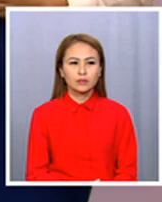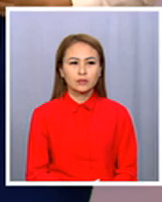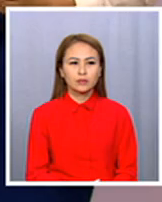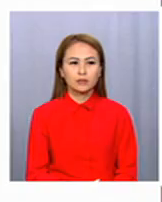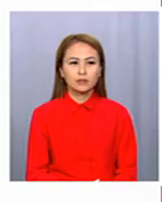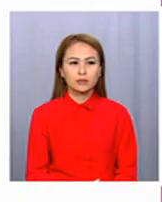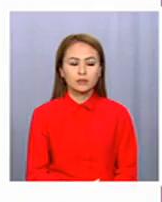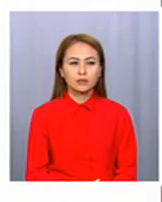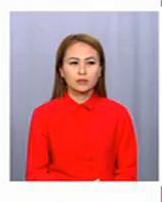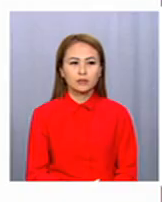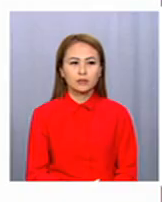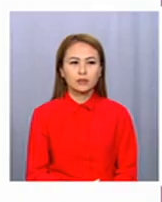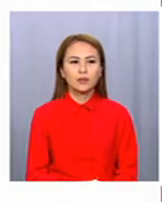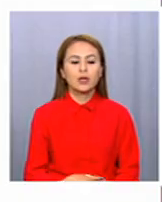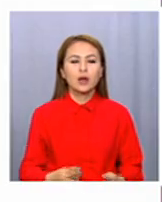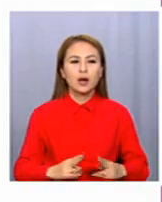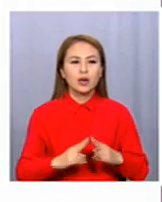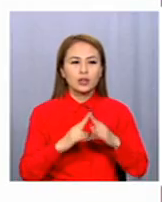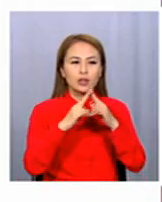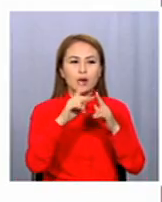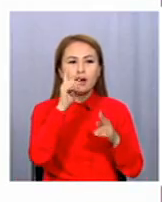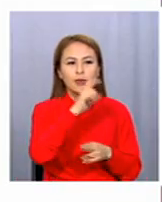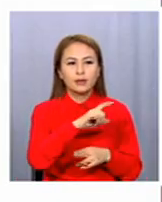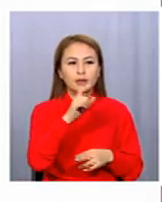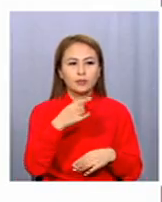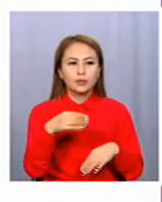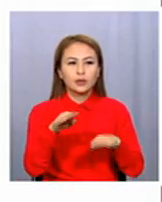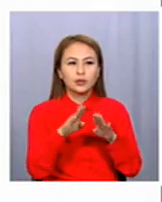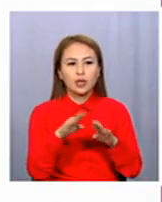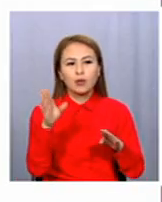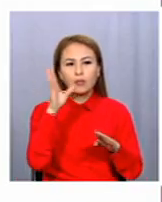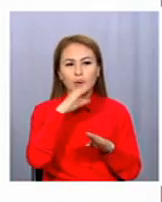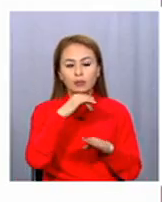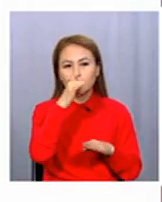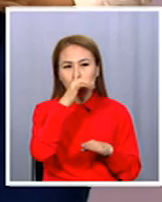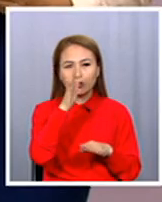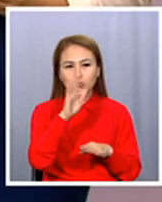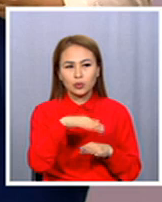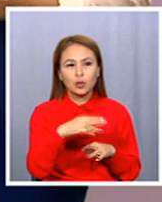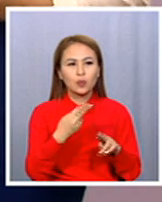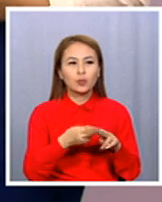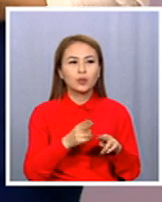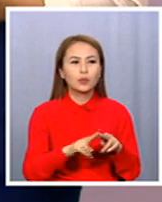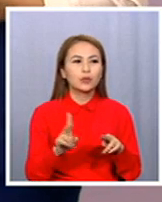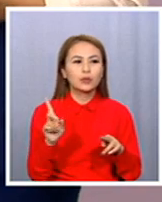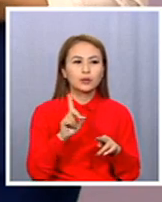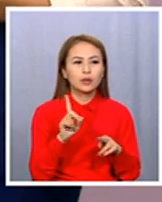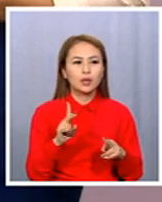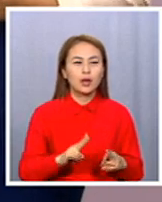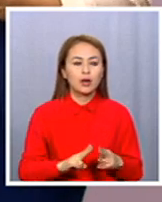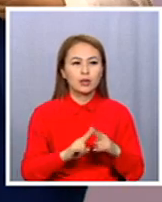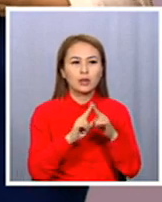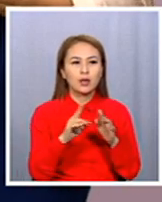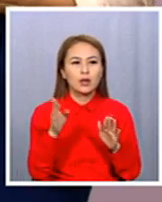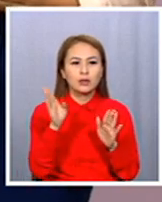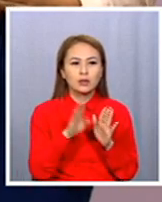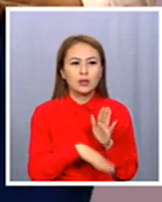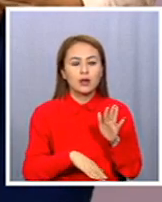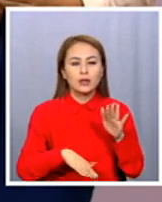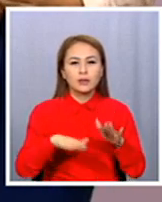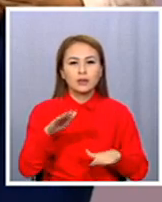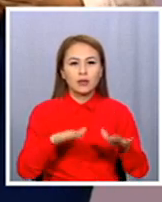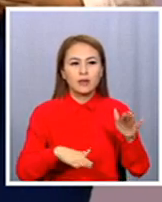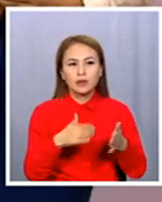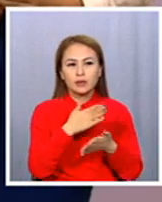Міне, балалар, ғарышта ғарышкерлерге мұндай мүмкіндік болмайды. Өйткені, ғарышта салмақсыздық болғандықтан